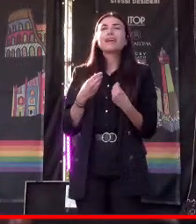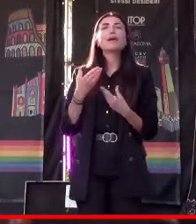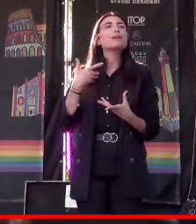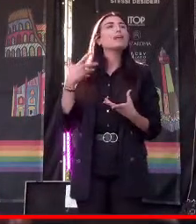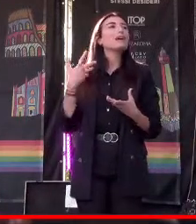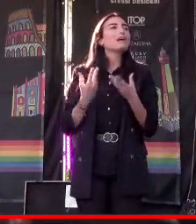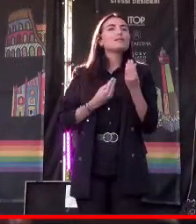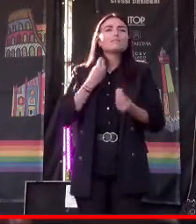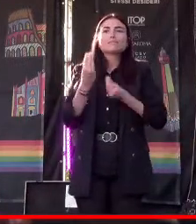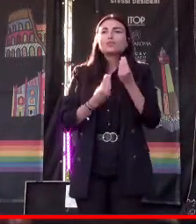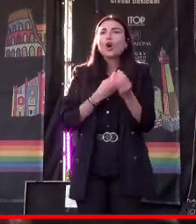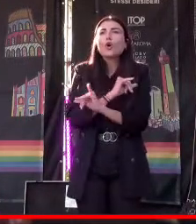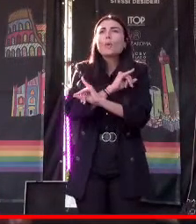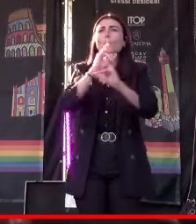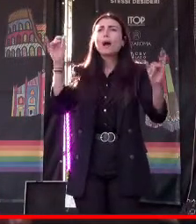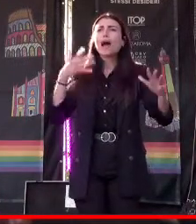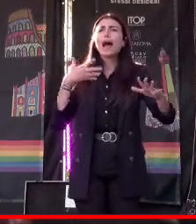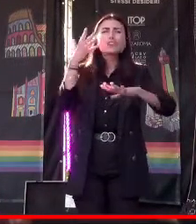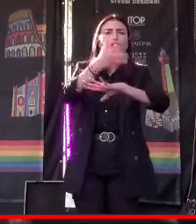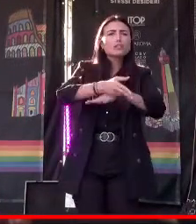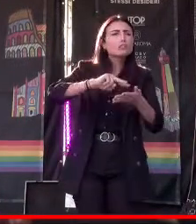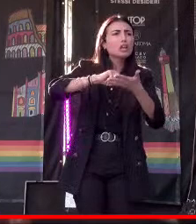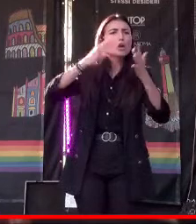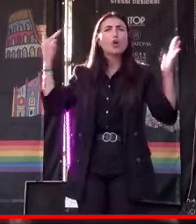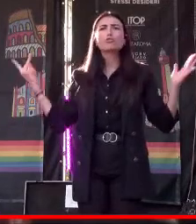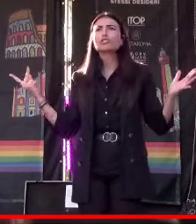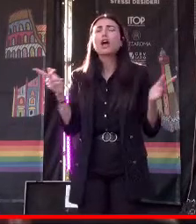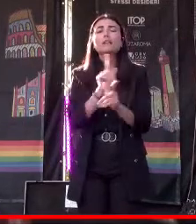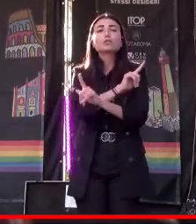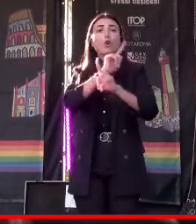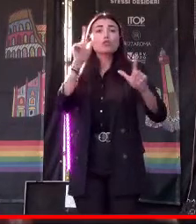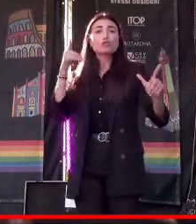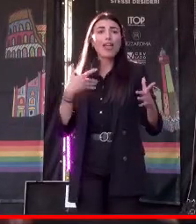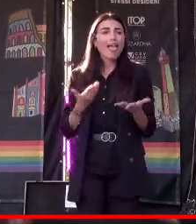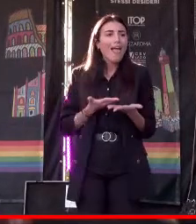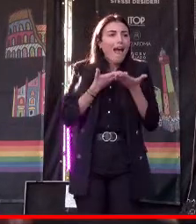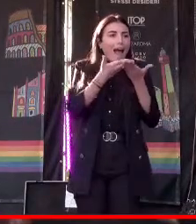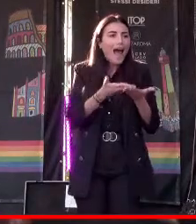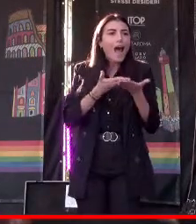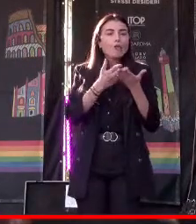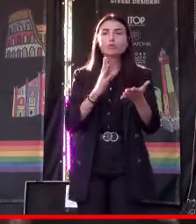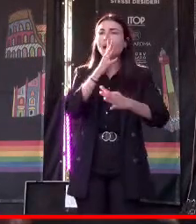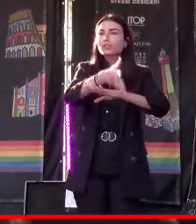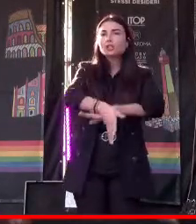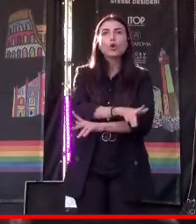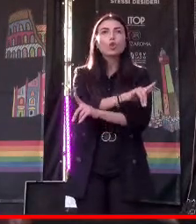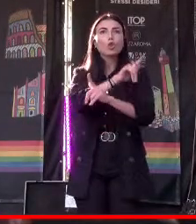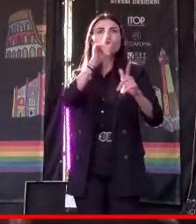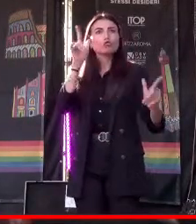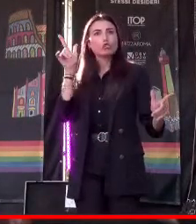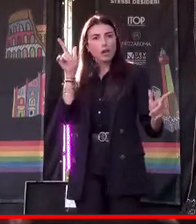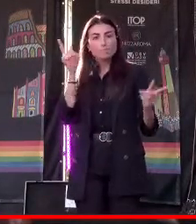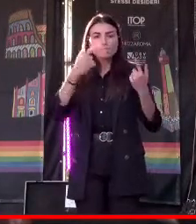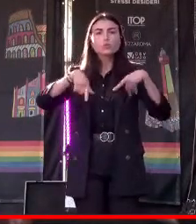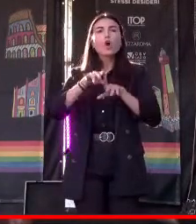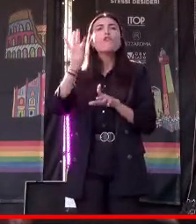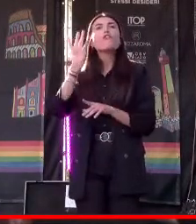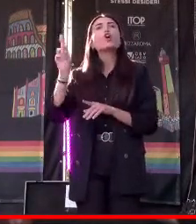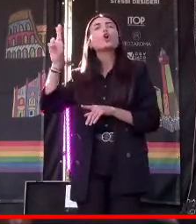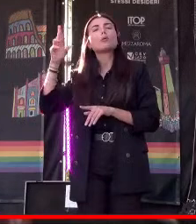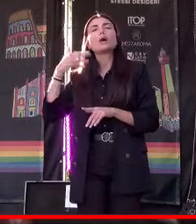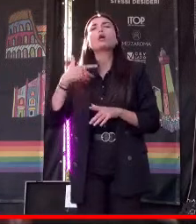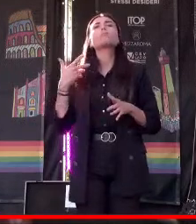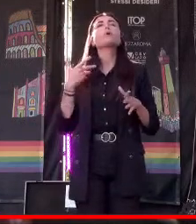parziale perché non c'è accesso alla tecnologia, non c'è accesso agli ausili adatti per fare certe cose. Noi il Foro Romano lo abbiamo